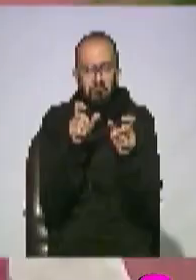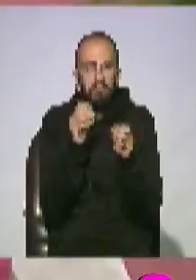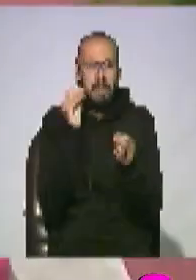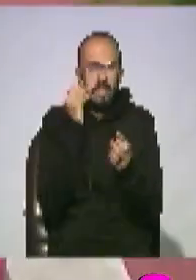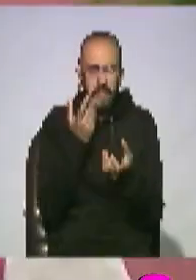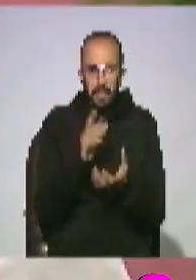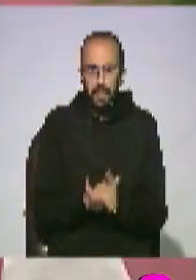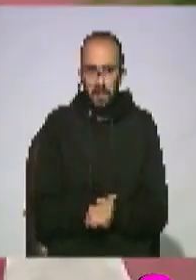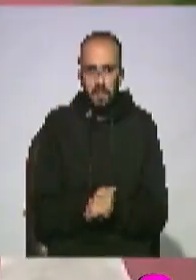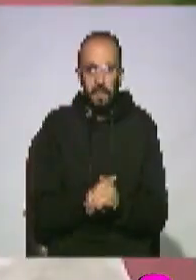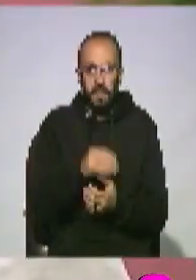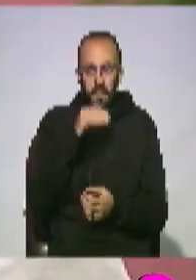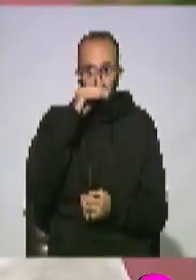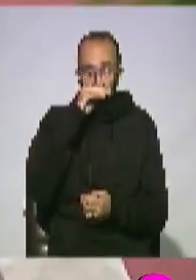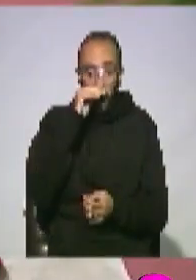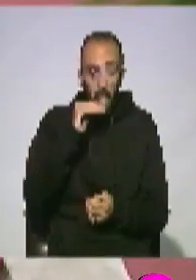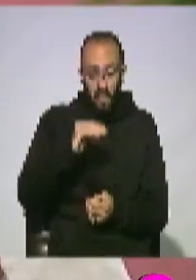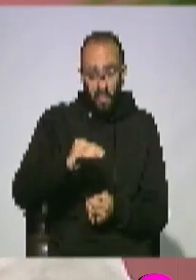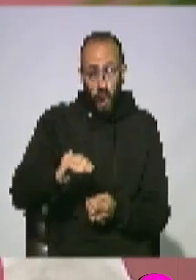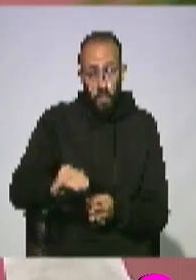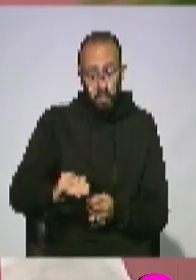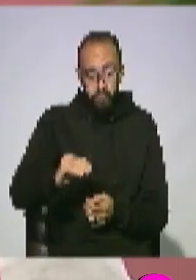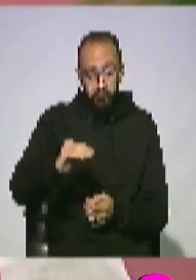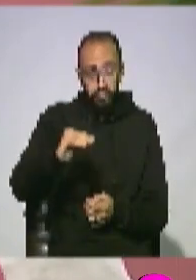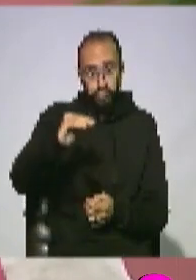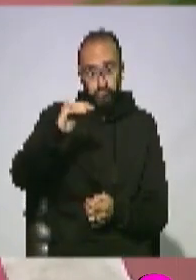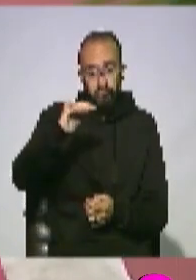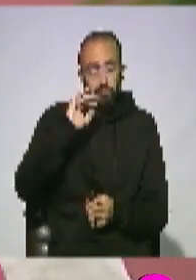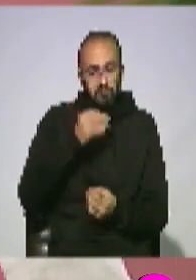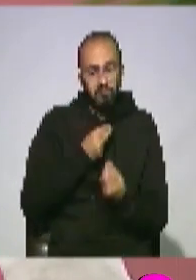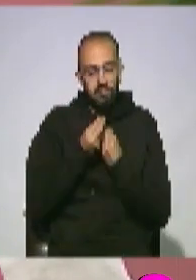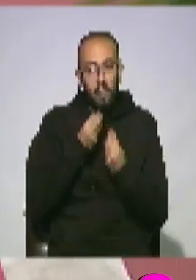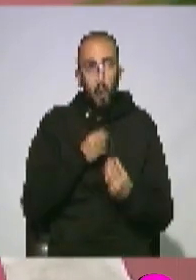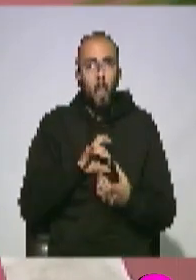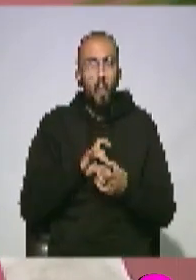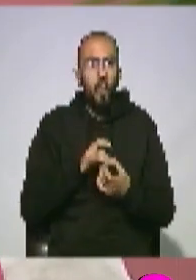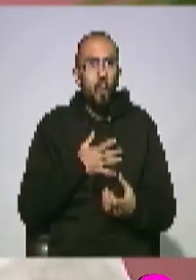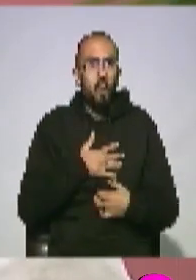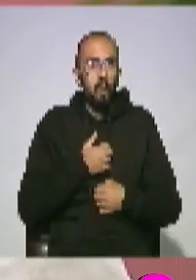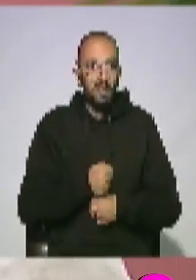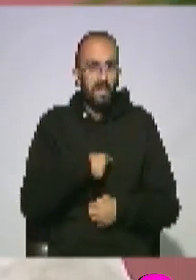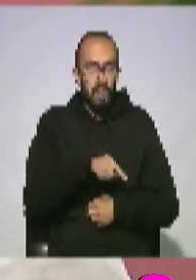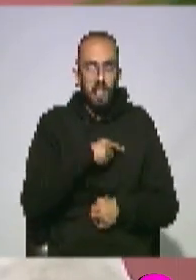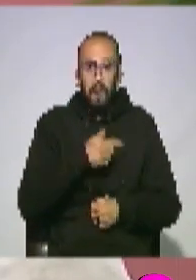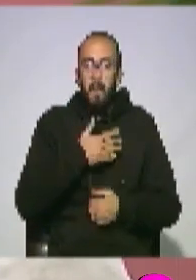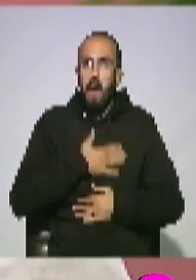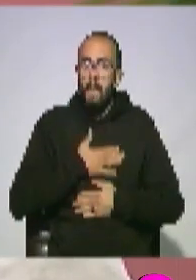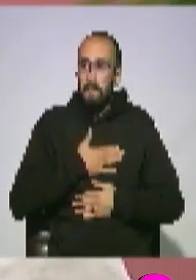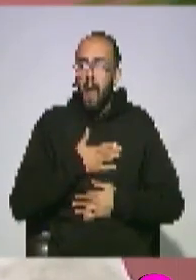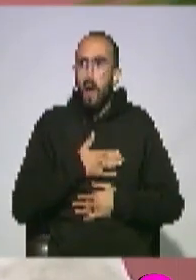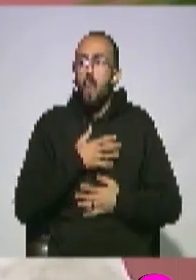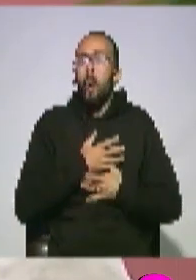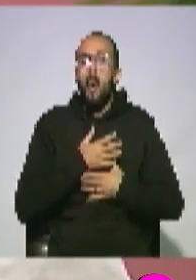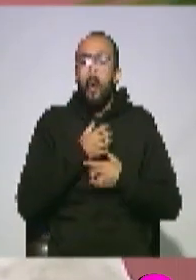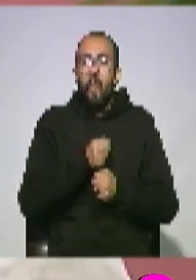يعني من الطفولة ان انا يكون في بيني وبين ابنائي ثقة، محبة، احترام.